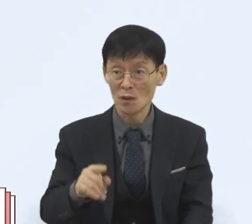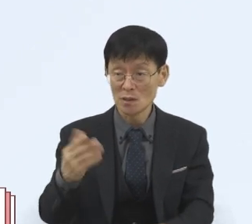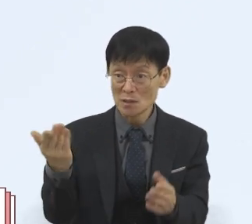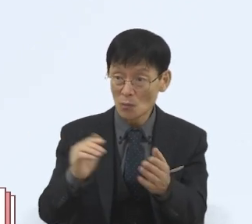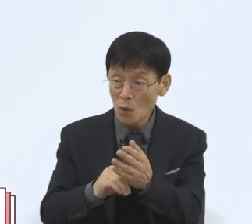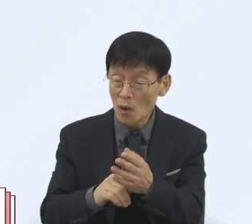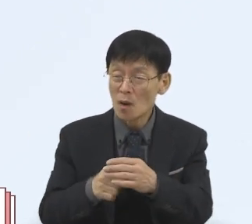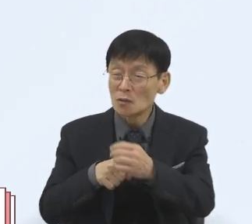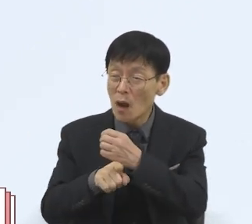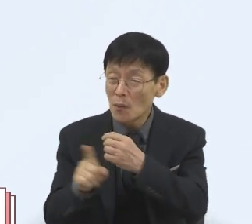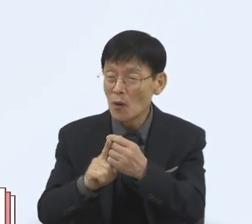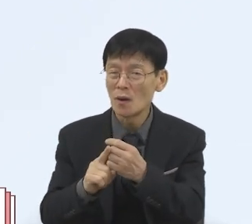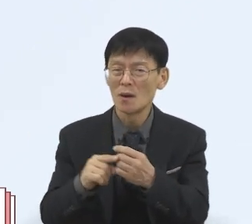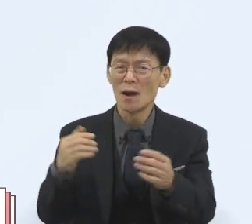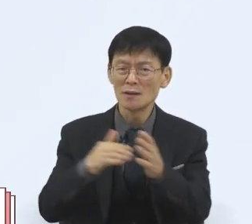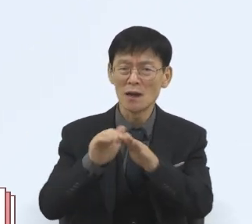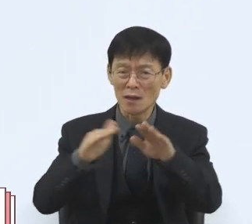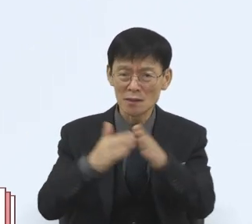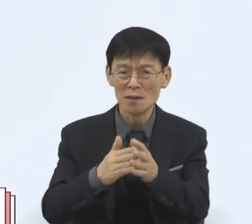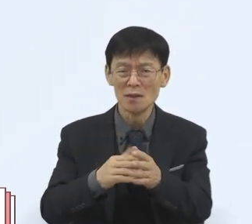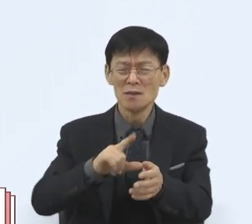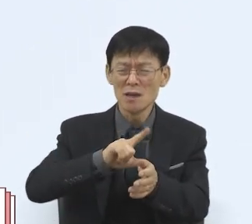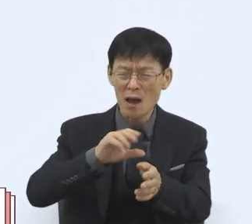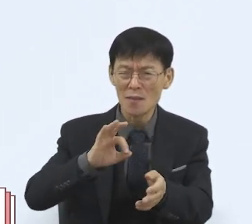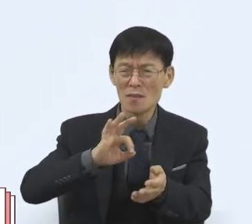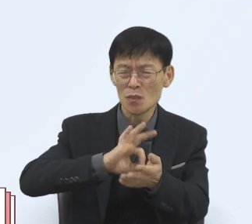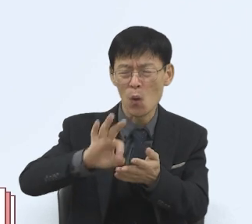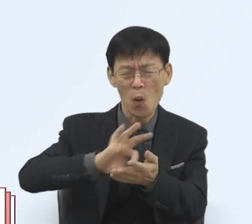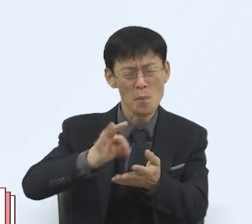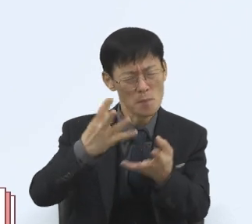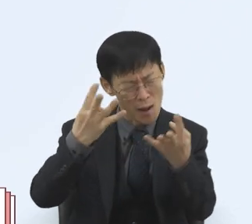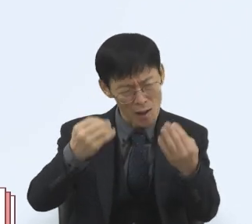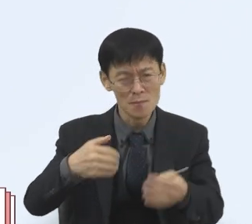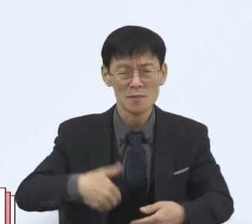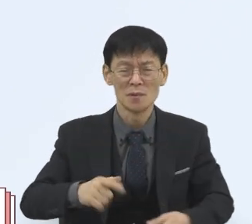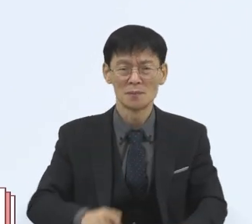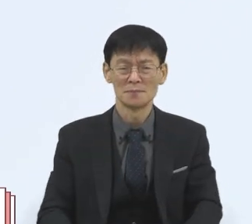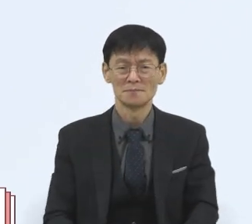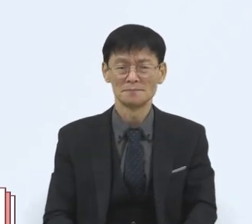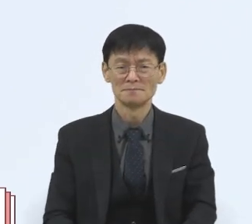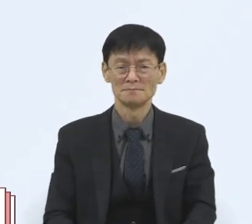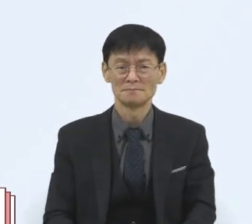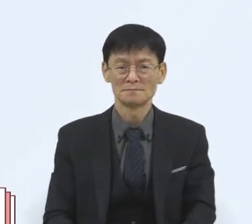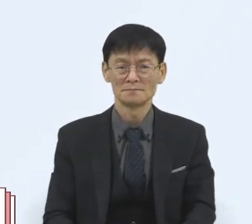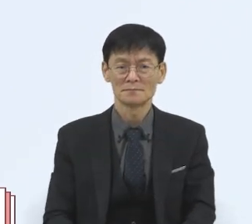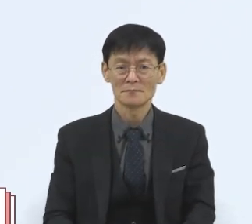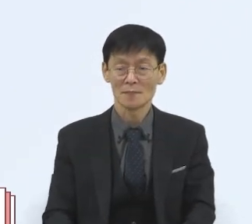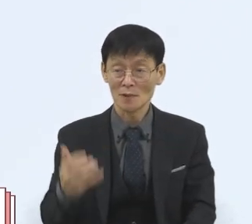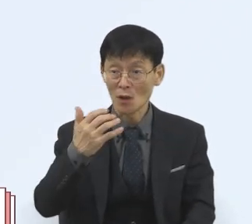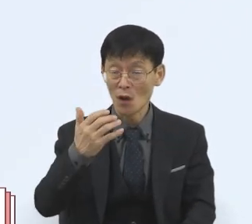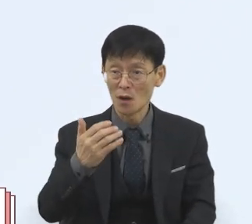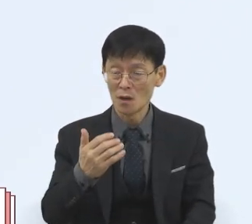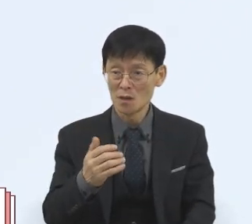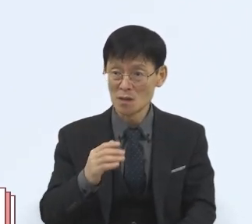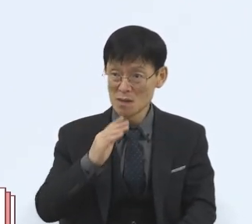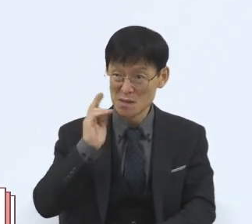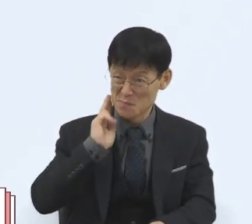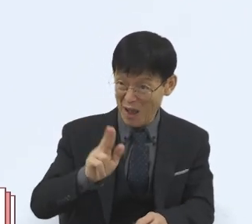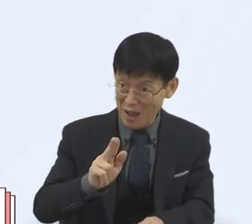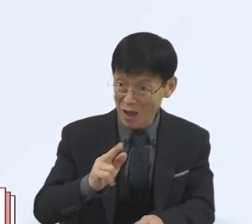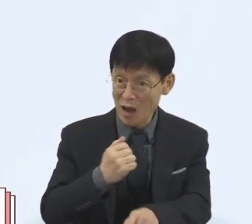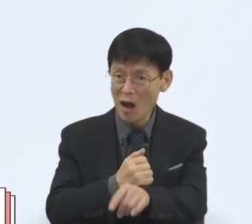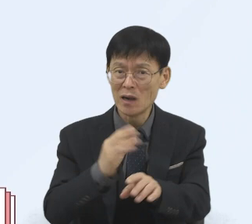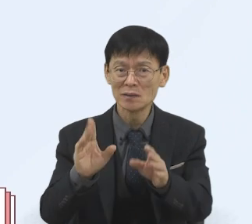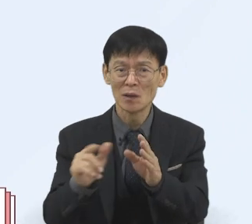또한 사건을 조사하고 처리하는데 많은 시간과 돈이 들어갈 수 있습니다. 그리고 성희롱